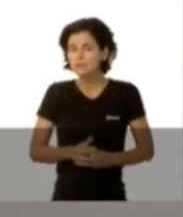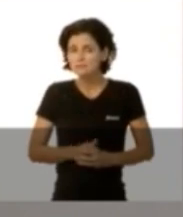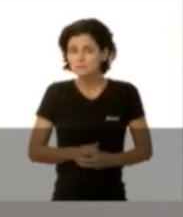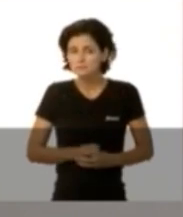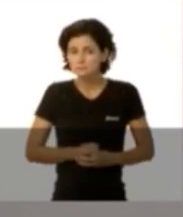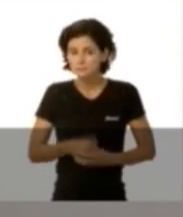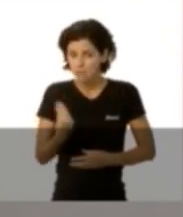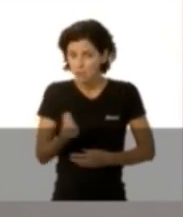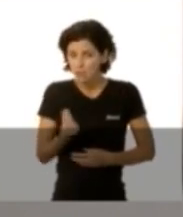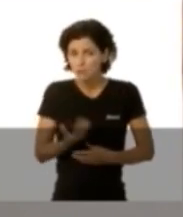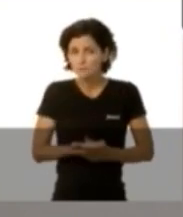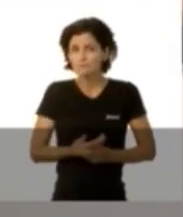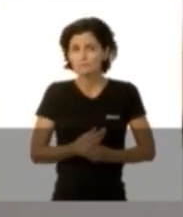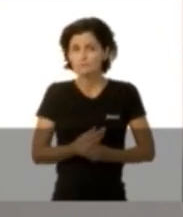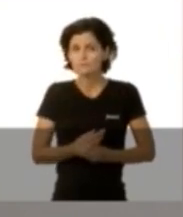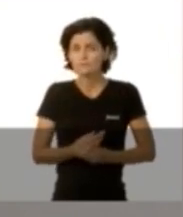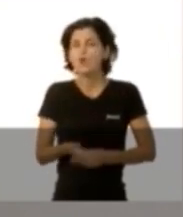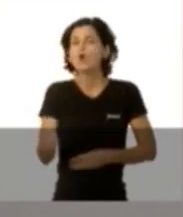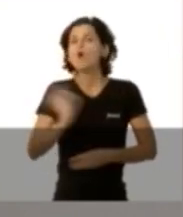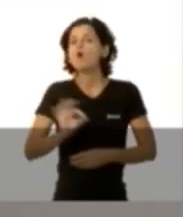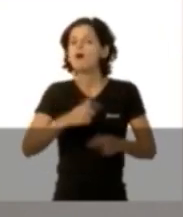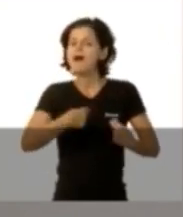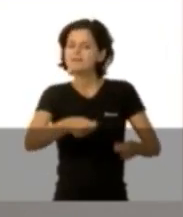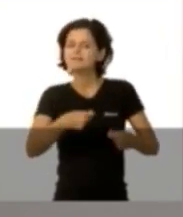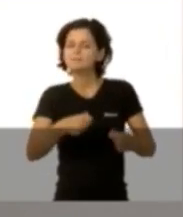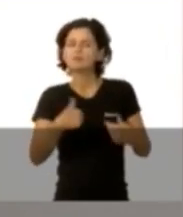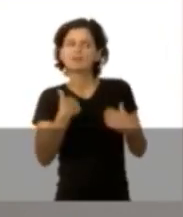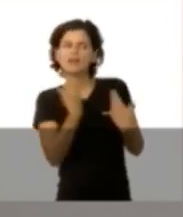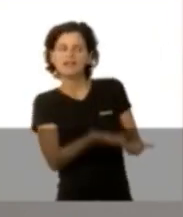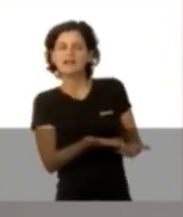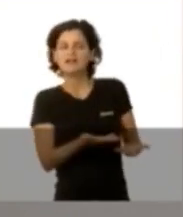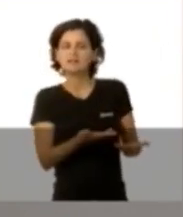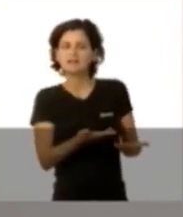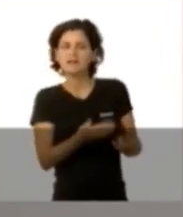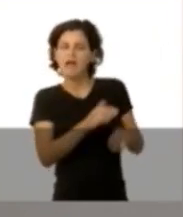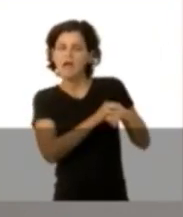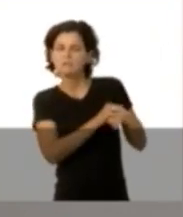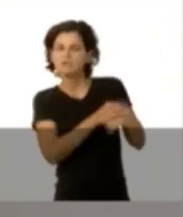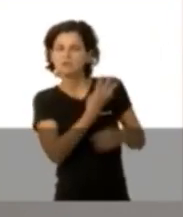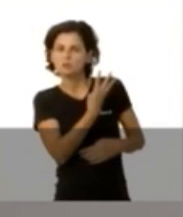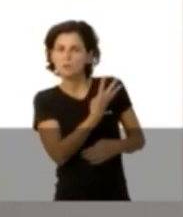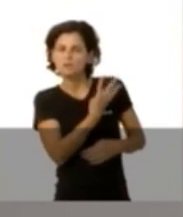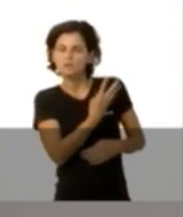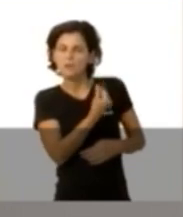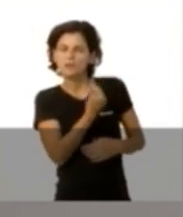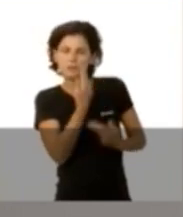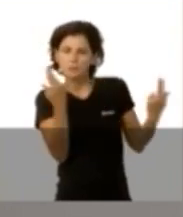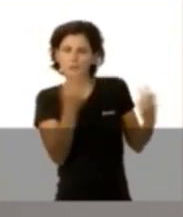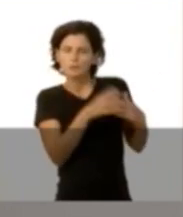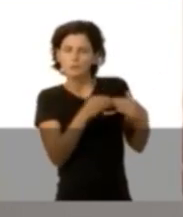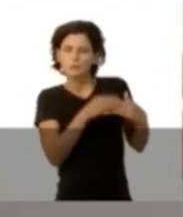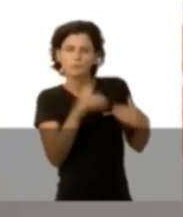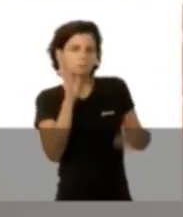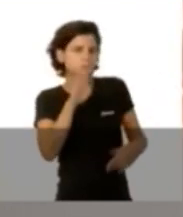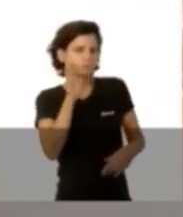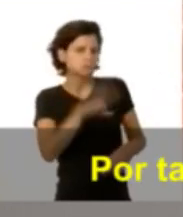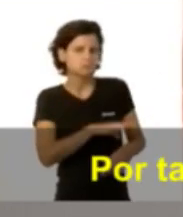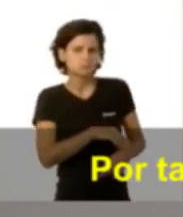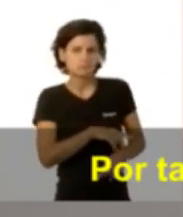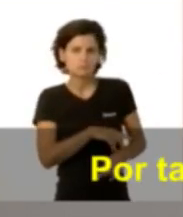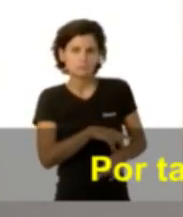diners en regalar-li a quatre amiguets sanguangos els diners públics? I això és la